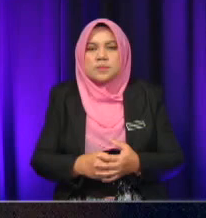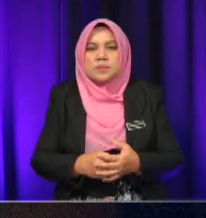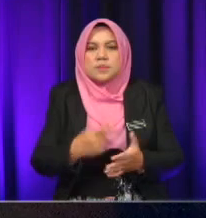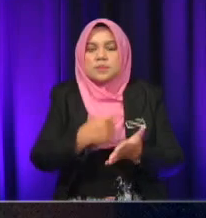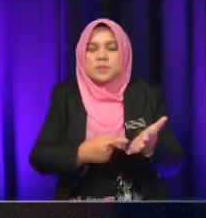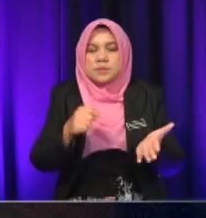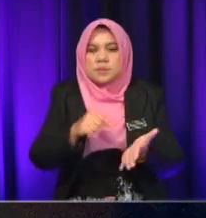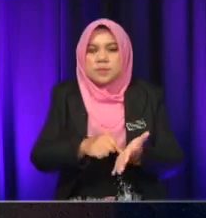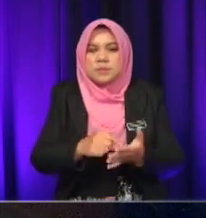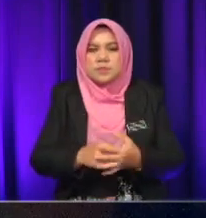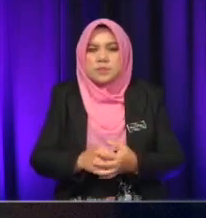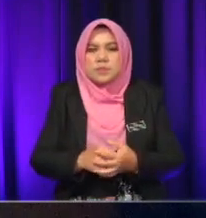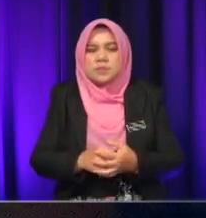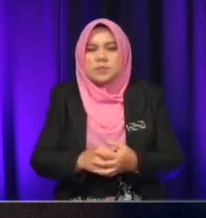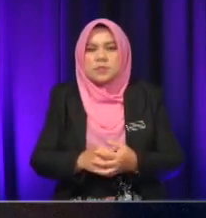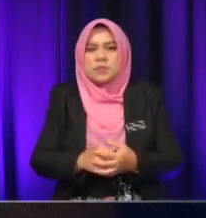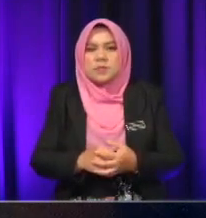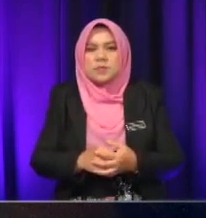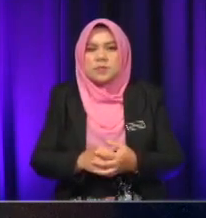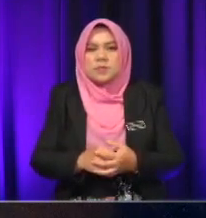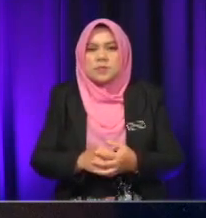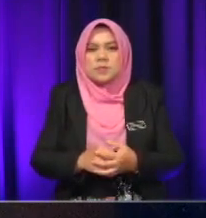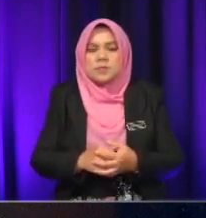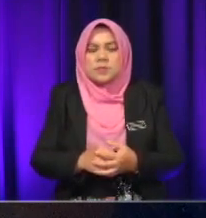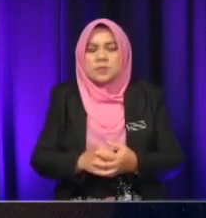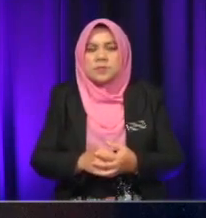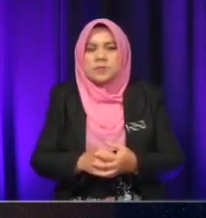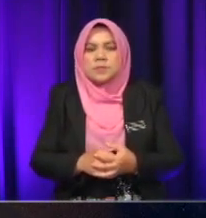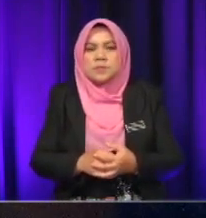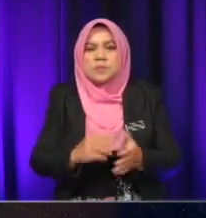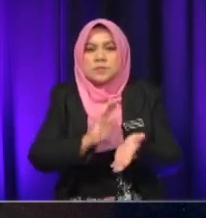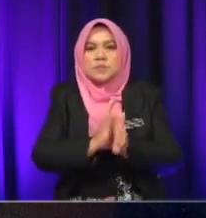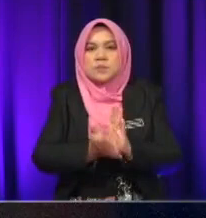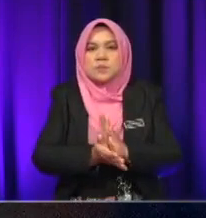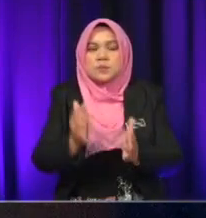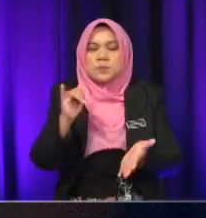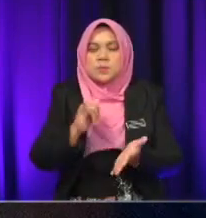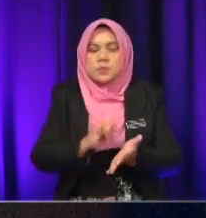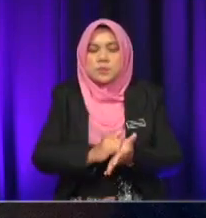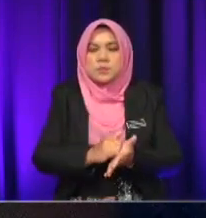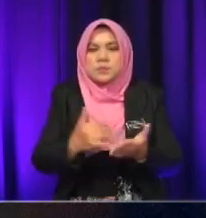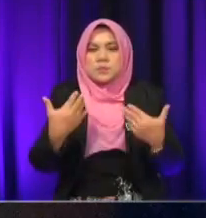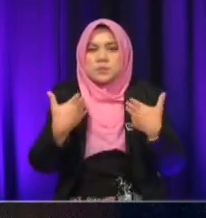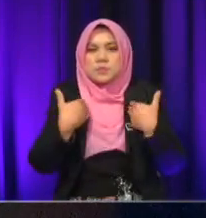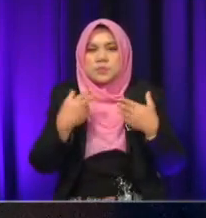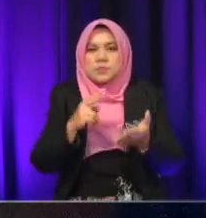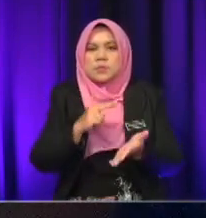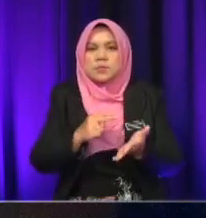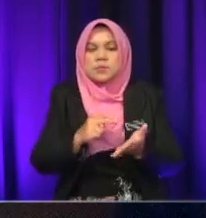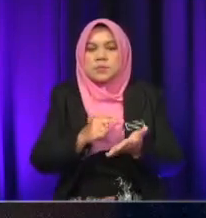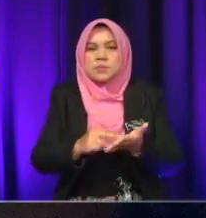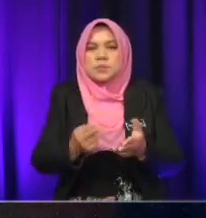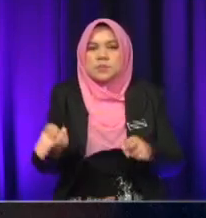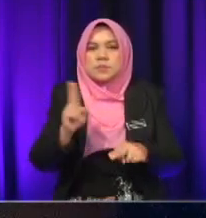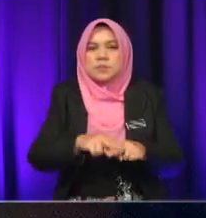ni sebenarnya? Lampu. Cantik pula. Betul. Jadi kat situ dah ada nilai tambah